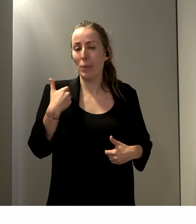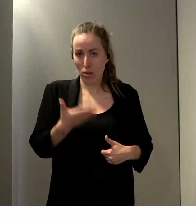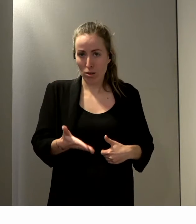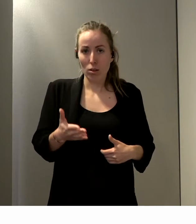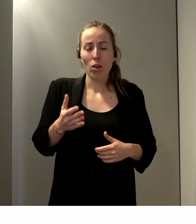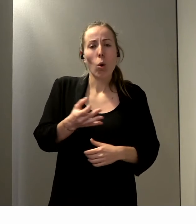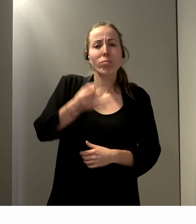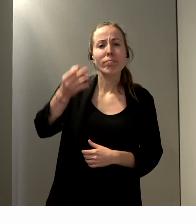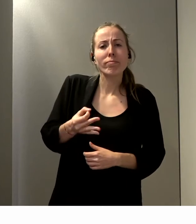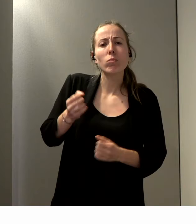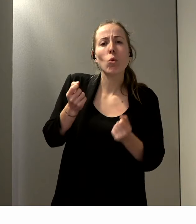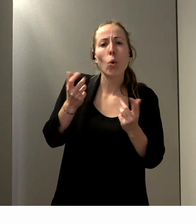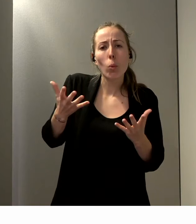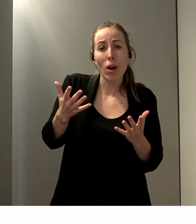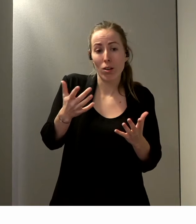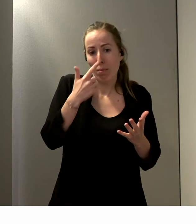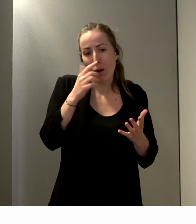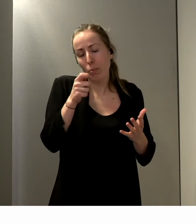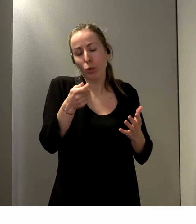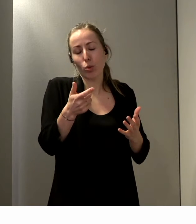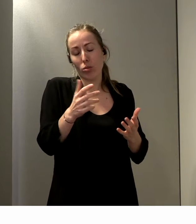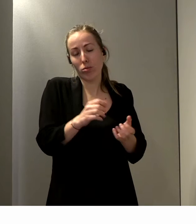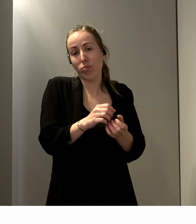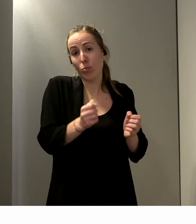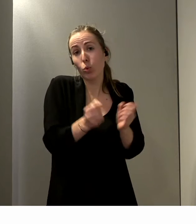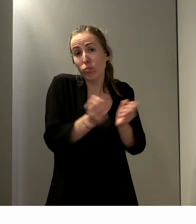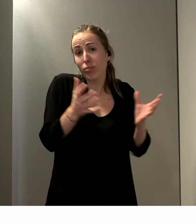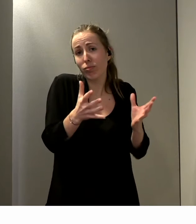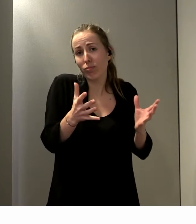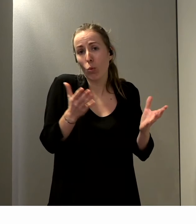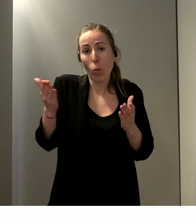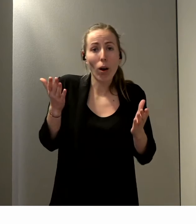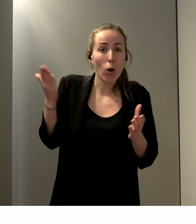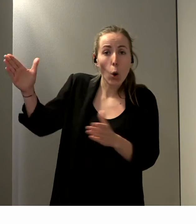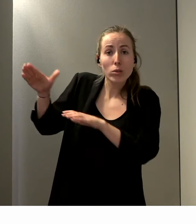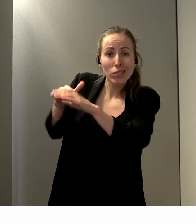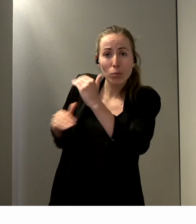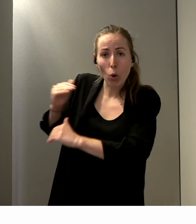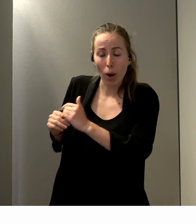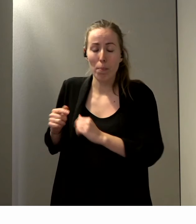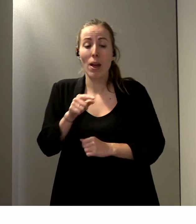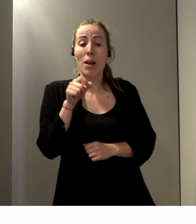coup, la proportion de jeunes en situation de handicap est beaucoup plus importante. On a mis en plus de ça, avec évidemment